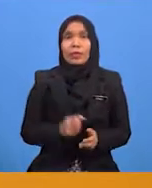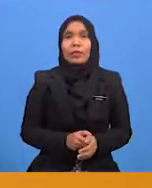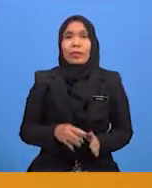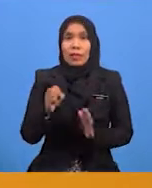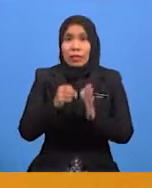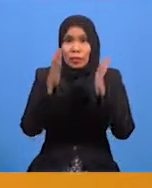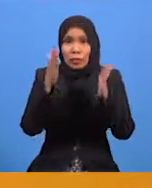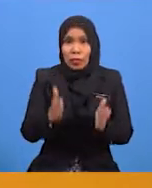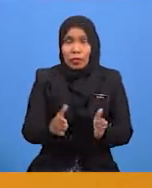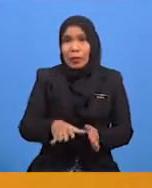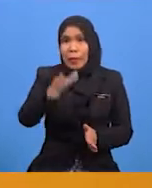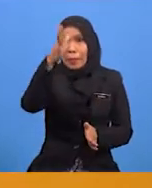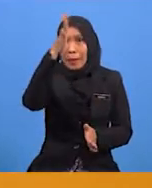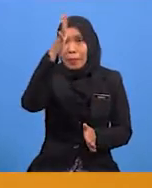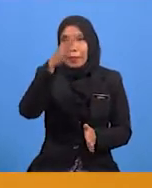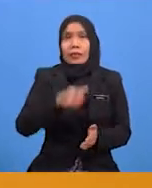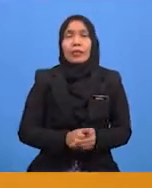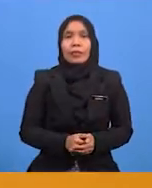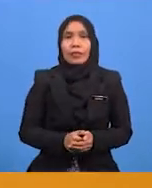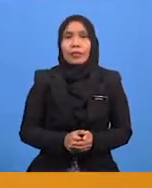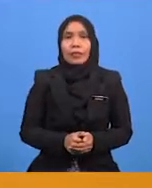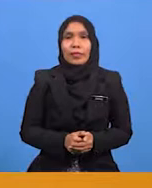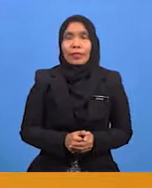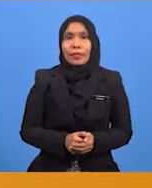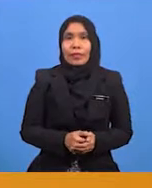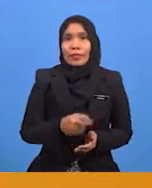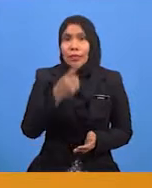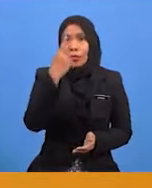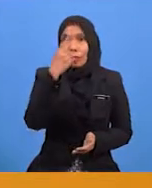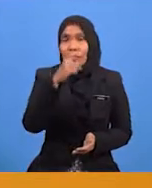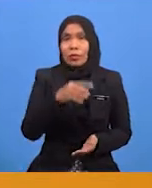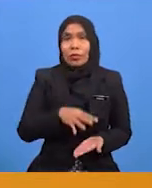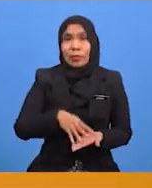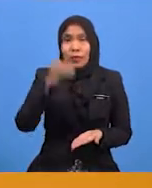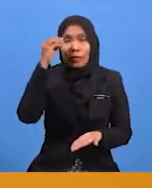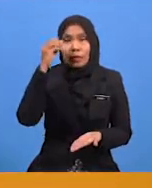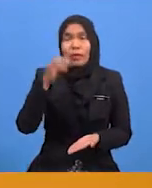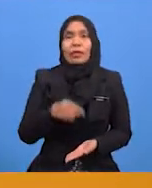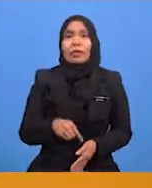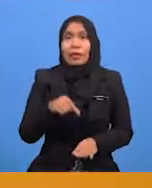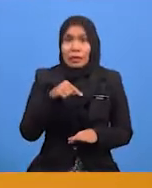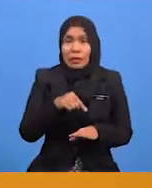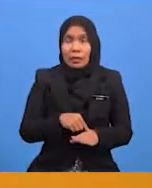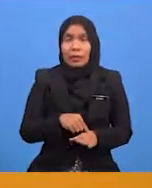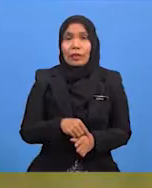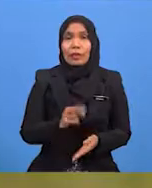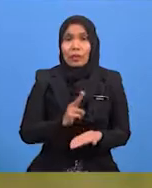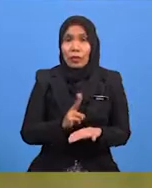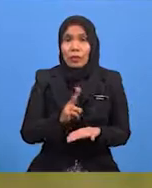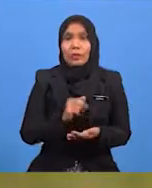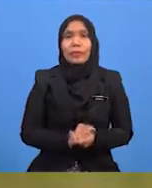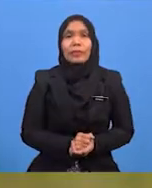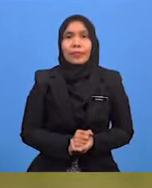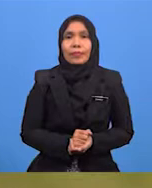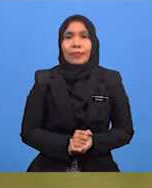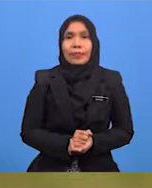yang melepaskan anak gadisnya untuk menuntut ilmu di Menara Gading.